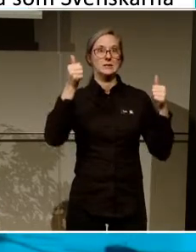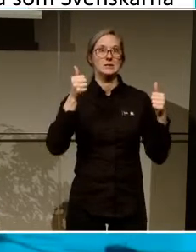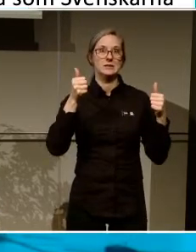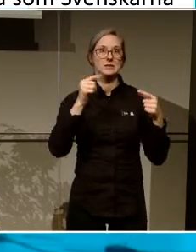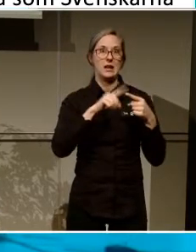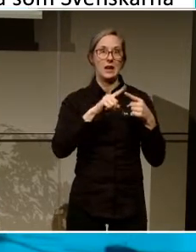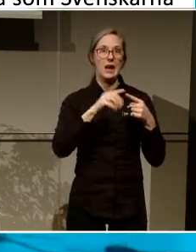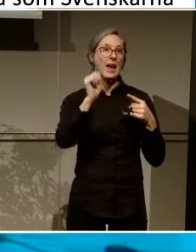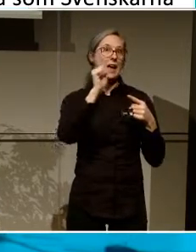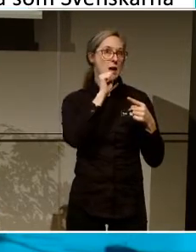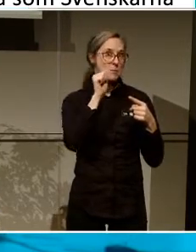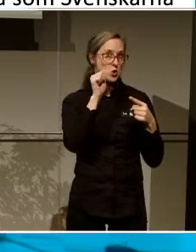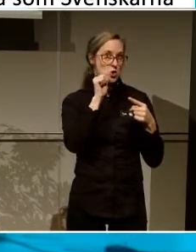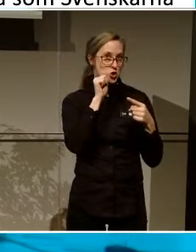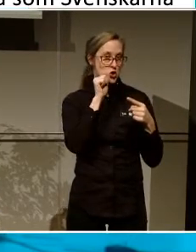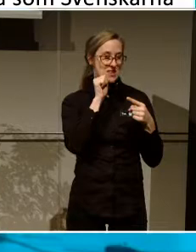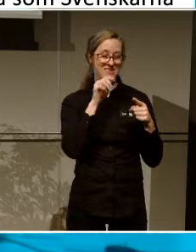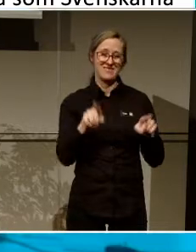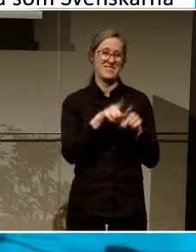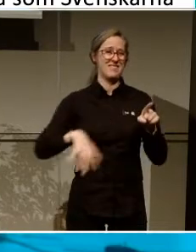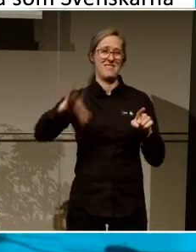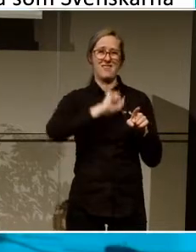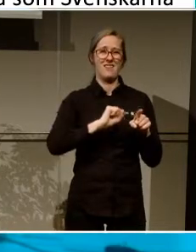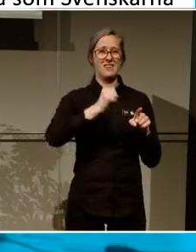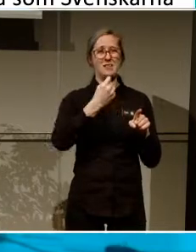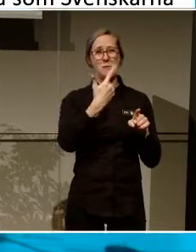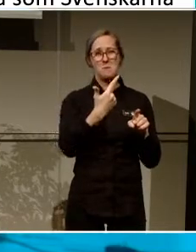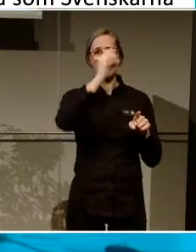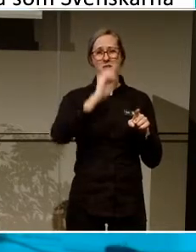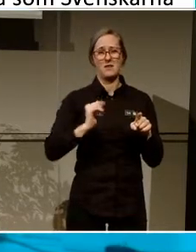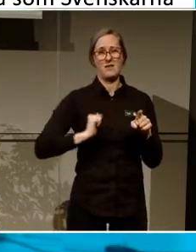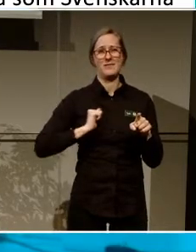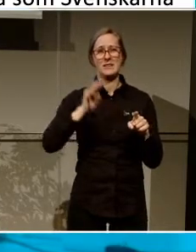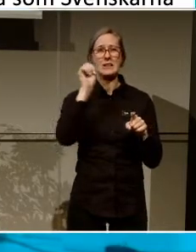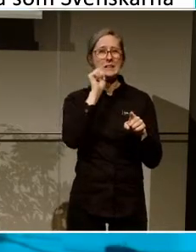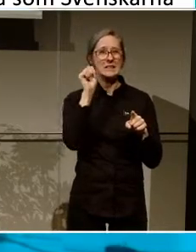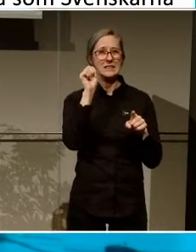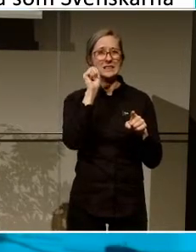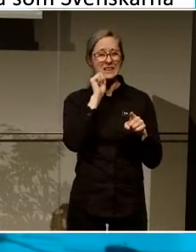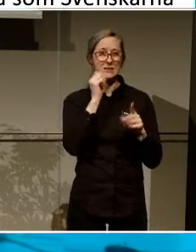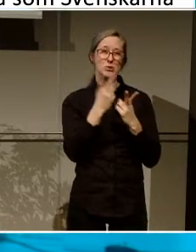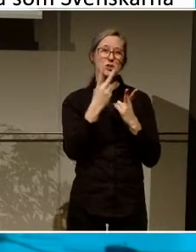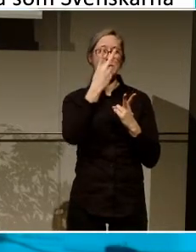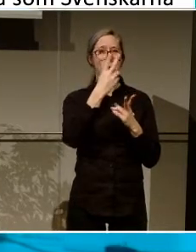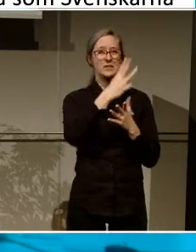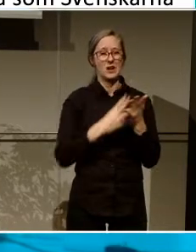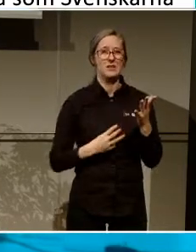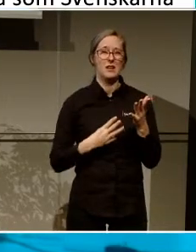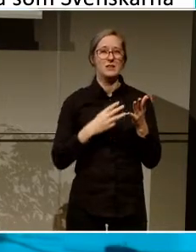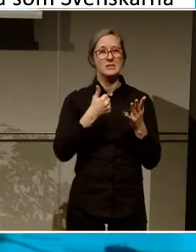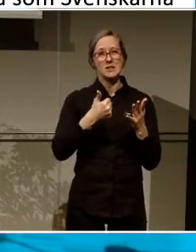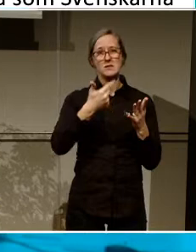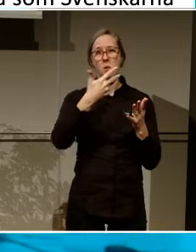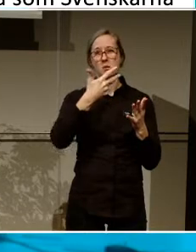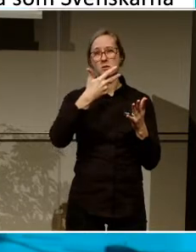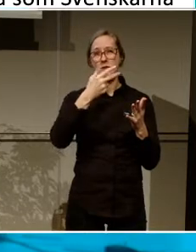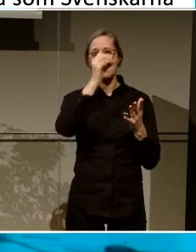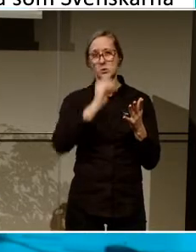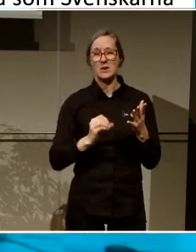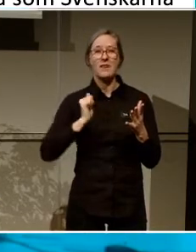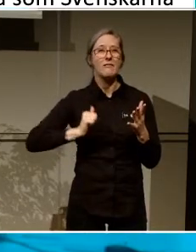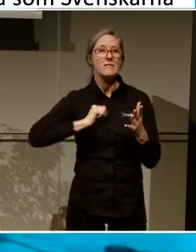ju via e-post. Så gott som alla, 97% använder e-post, och det är 2/3, 68% som gör det